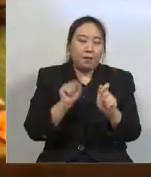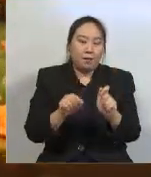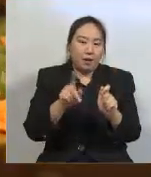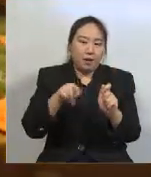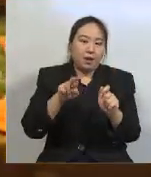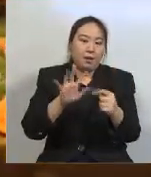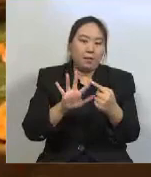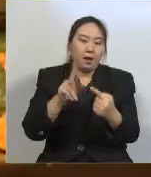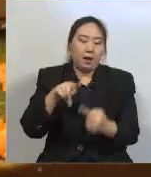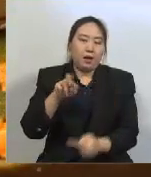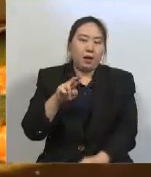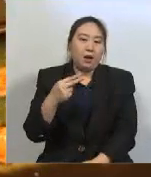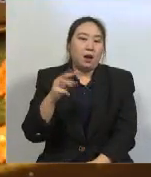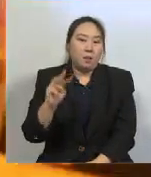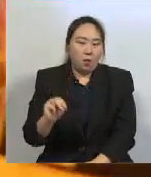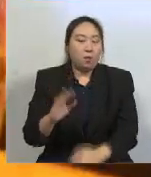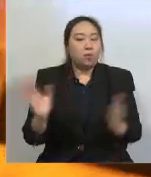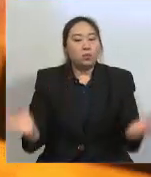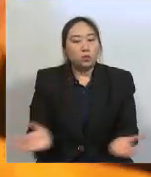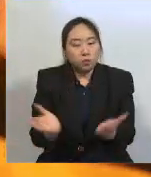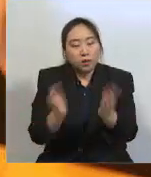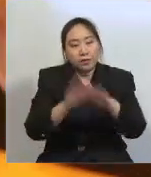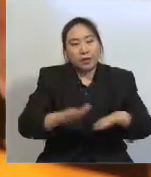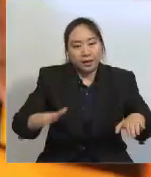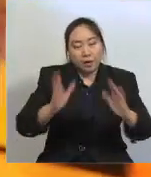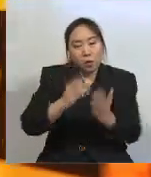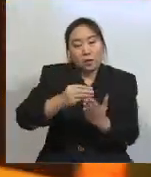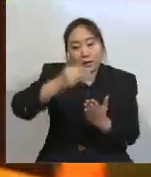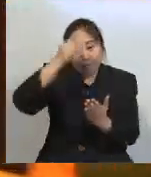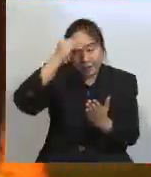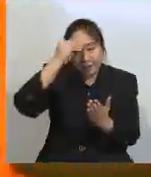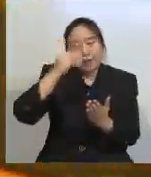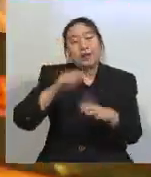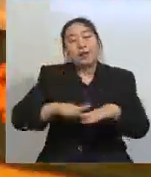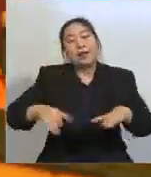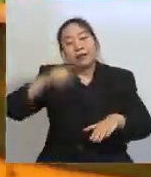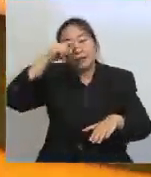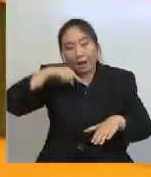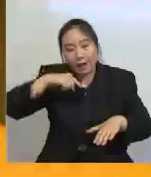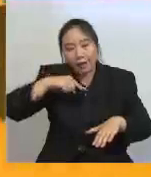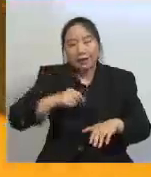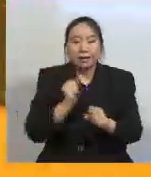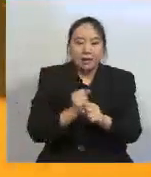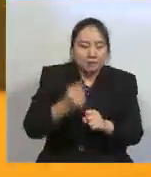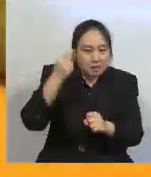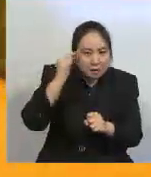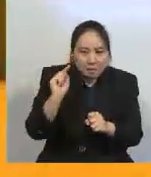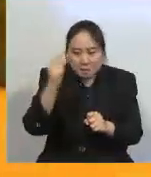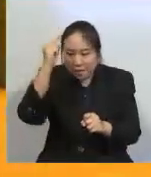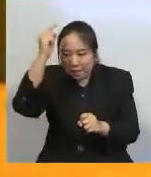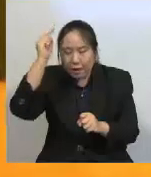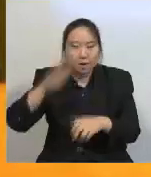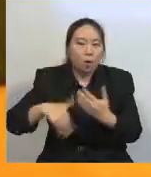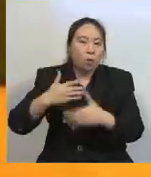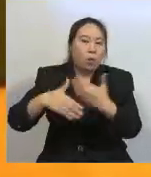พระพรหมจัดขึ้นเพื่อส่งเสริมให้น้องๆนักศึกษาอาชีวะและเยาวชนไทยเป็นนักประดิษฐ์คิดค้นซึ่งจะนำ